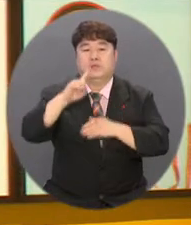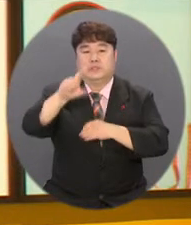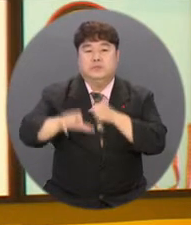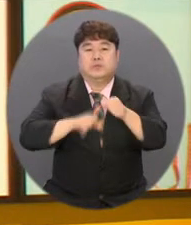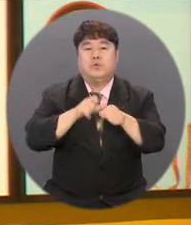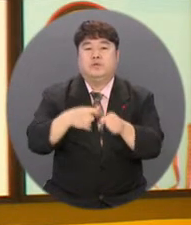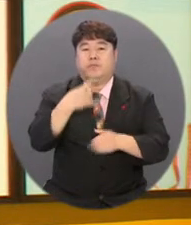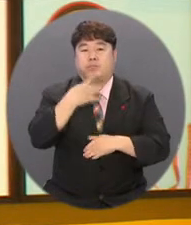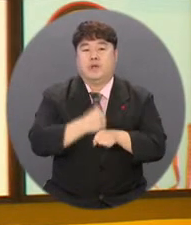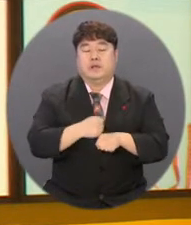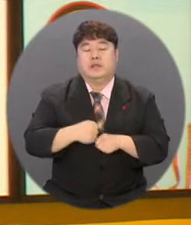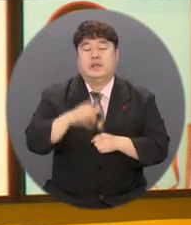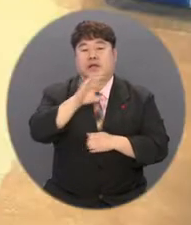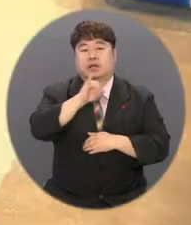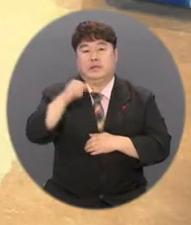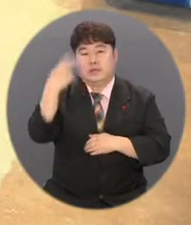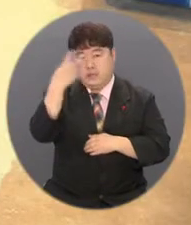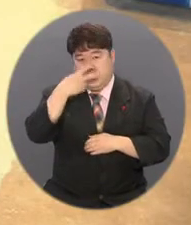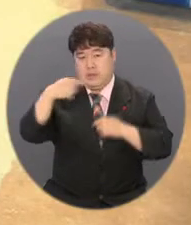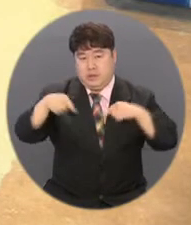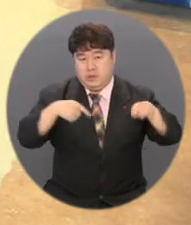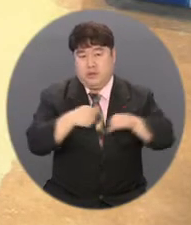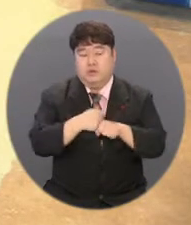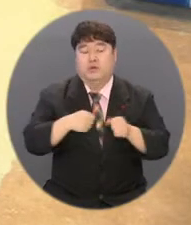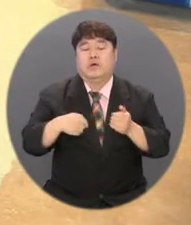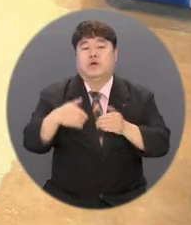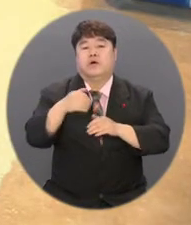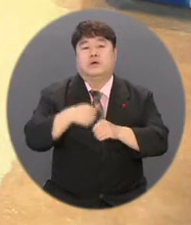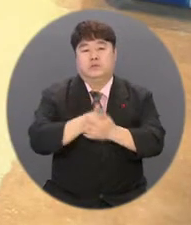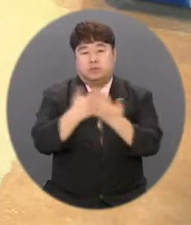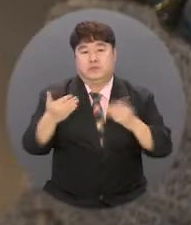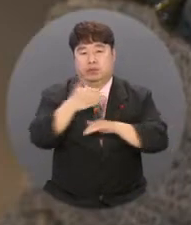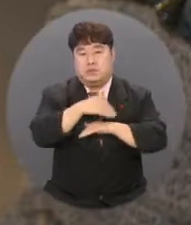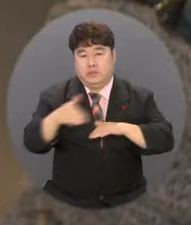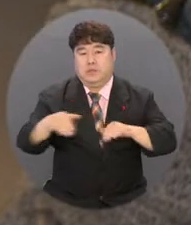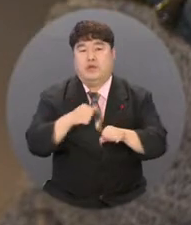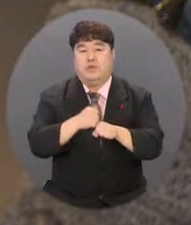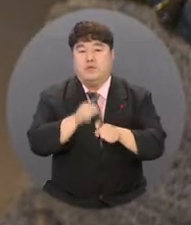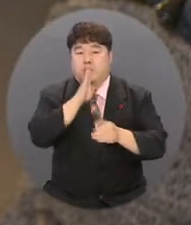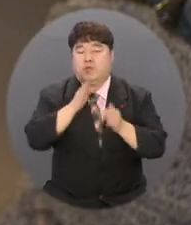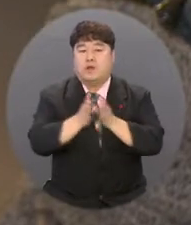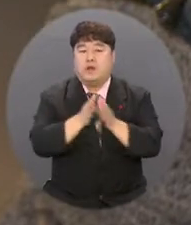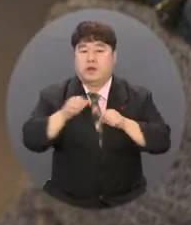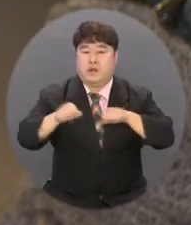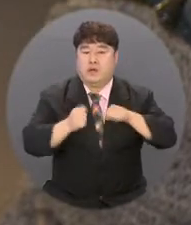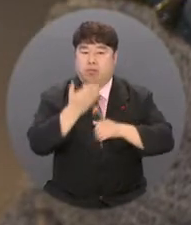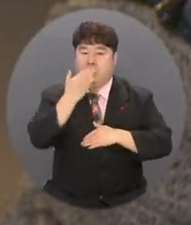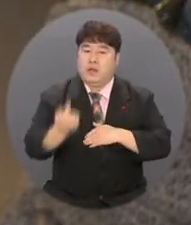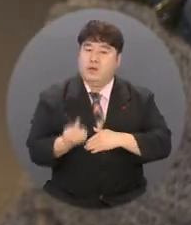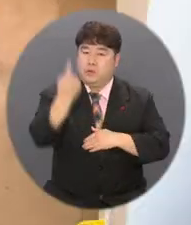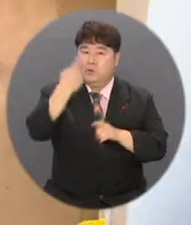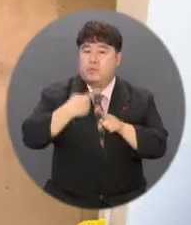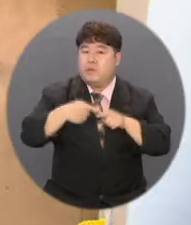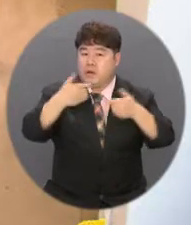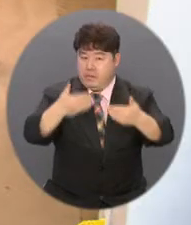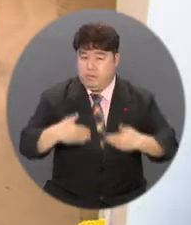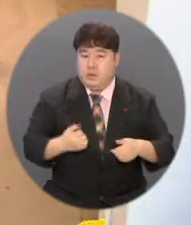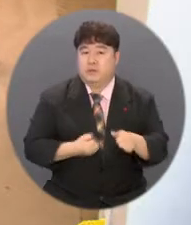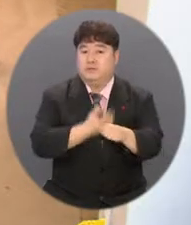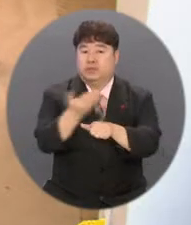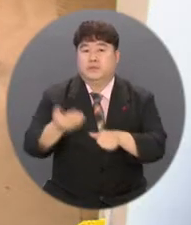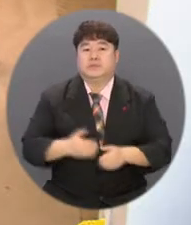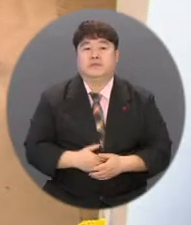만으로 이 감독은 전시 기획의 짜임새와 실행 가능성 등에서 높은 평가를 받은 것으로